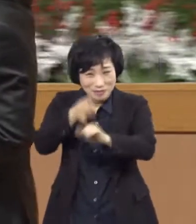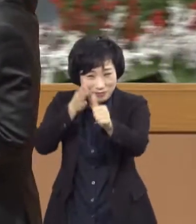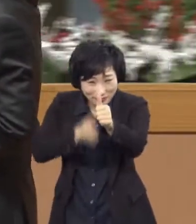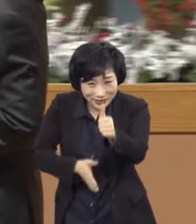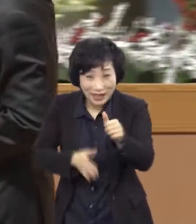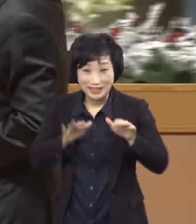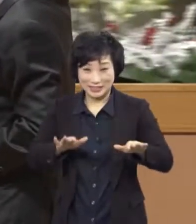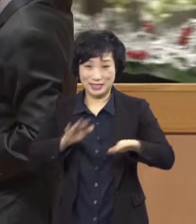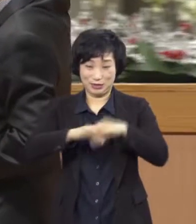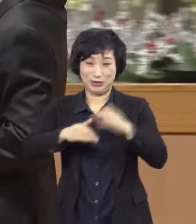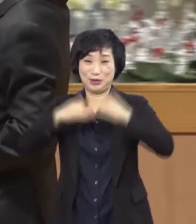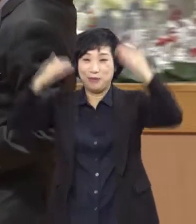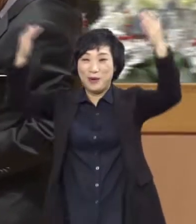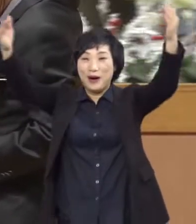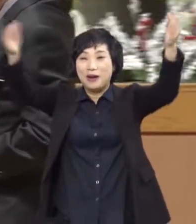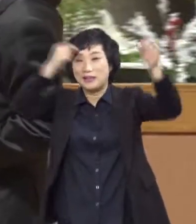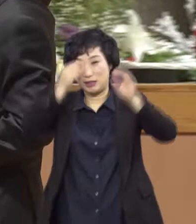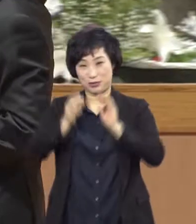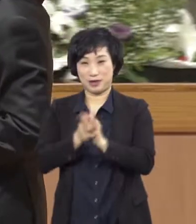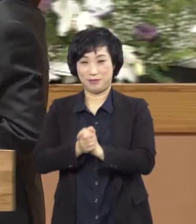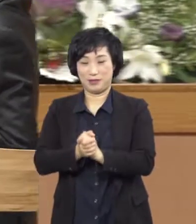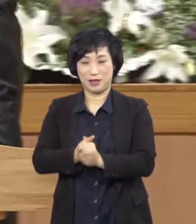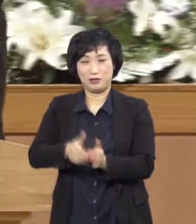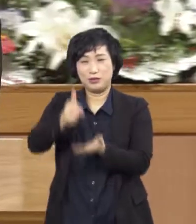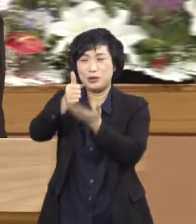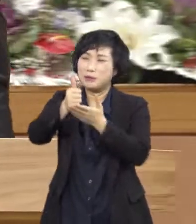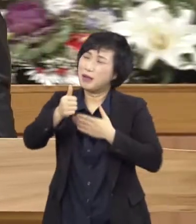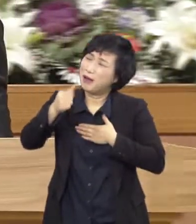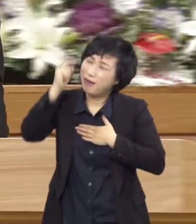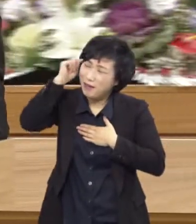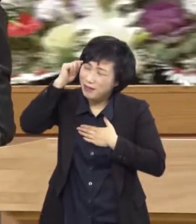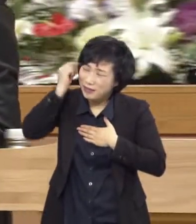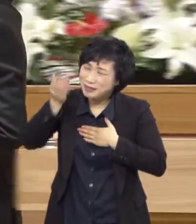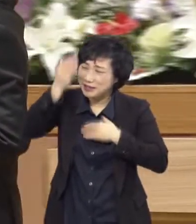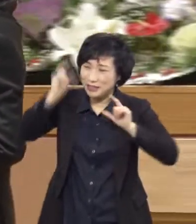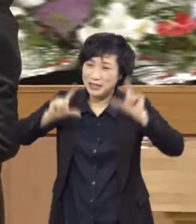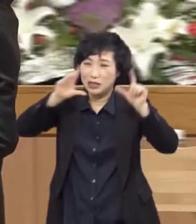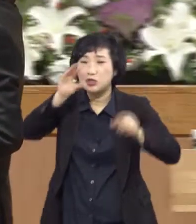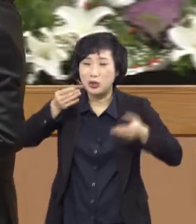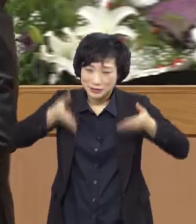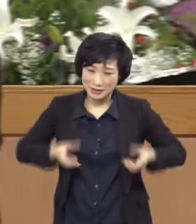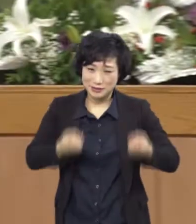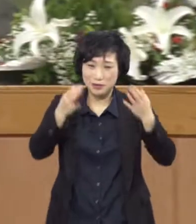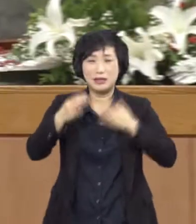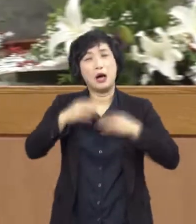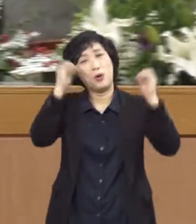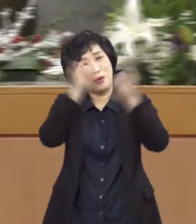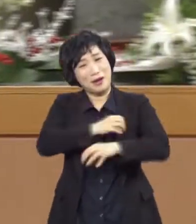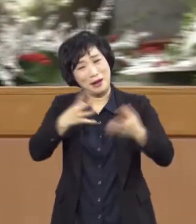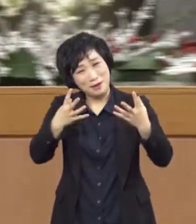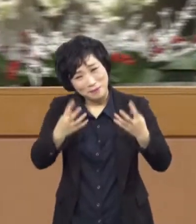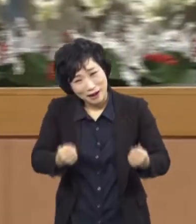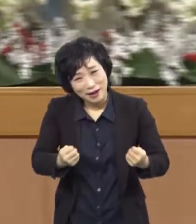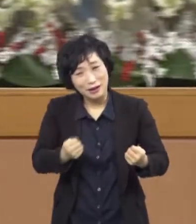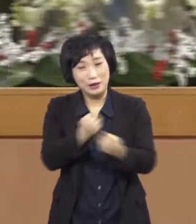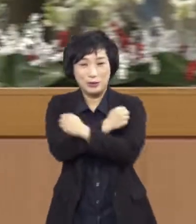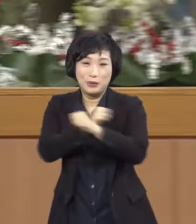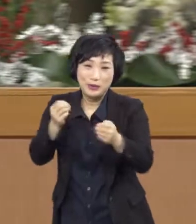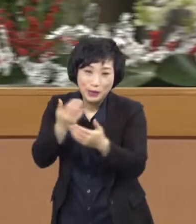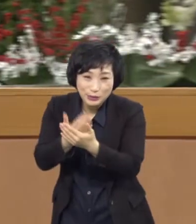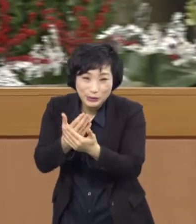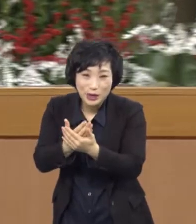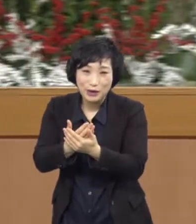두 손 번쩍 들고 주님 지난날의 성탄을 잘못 오해했습니다.